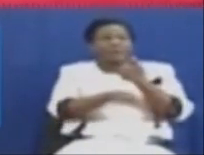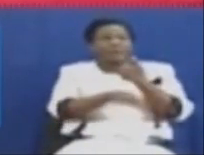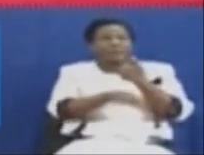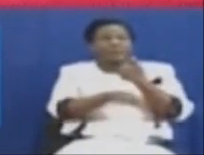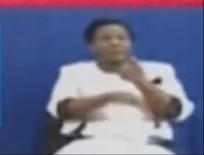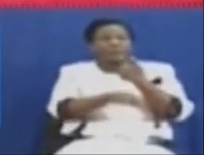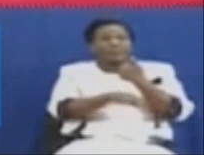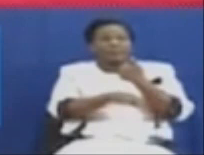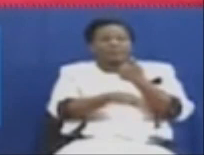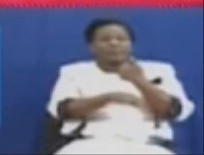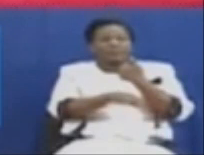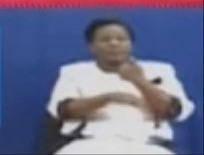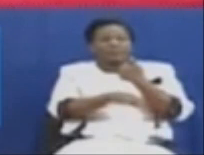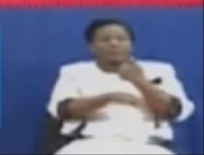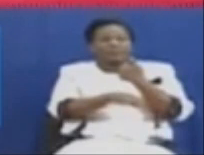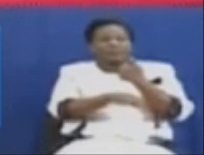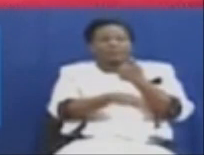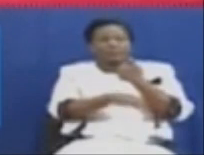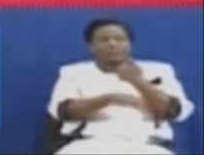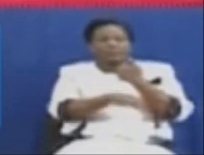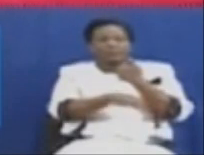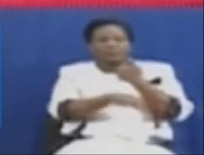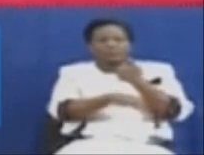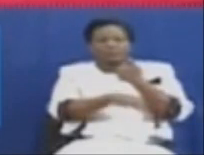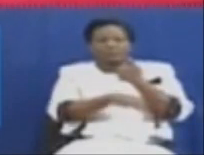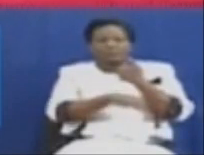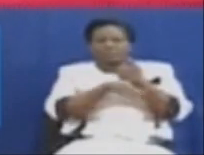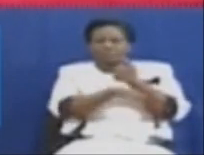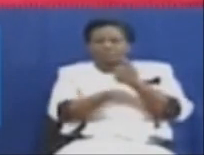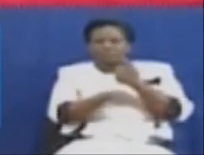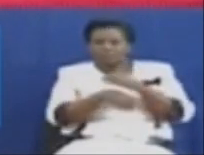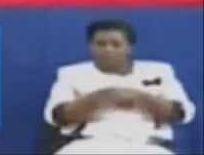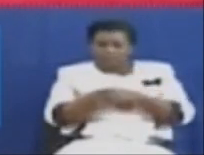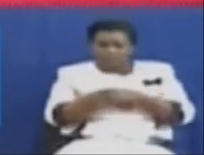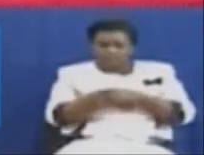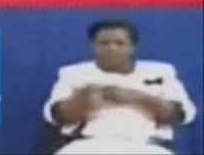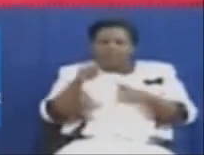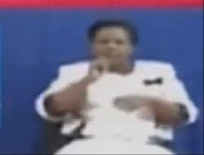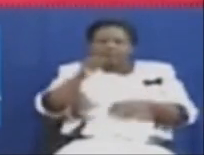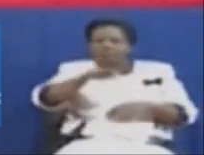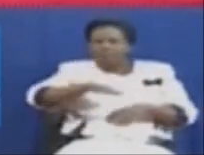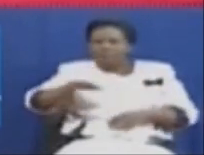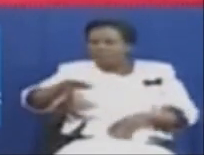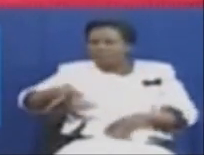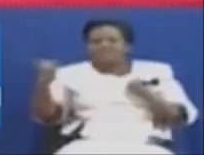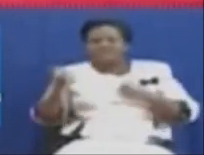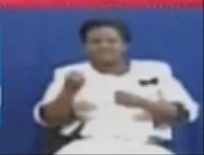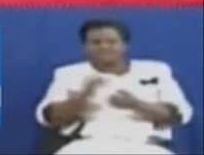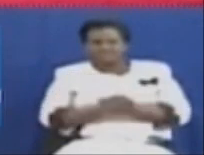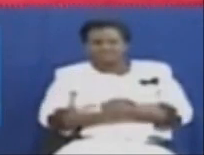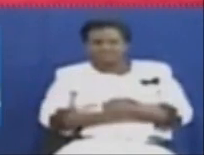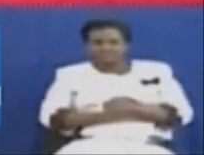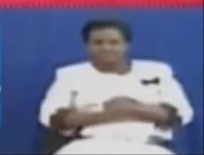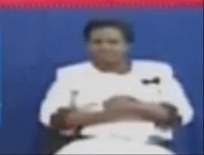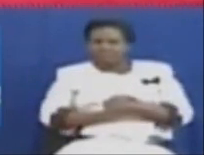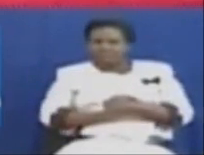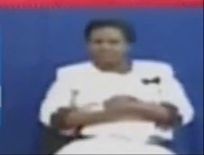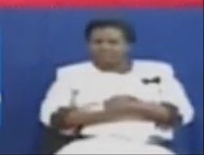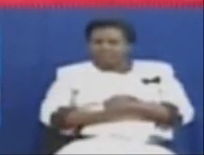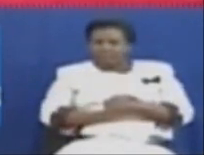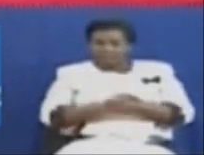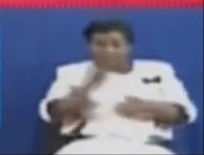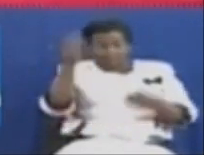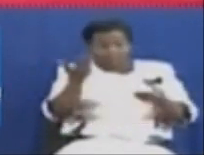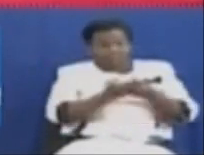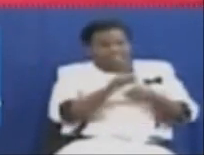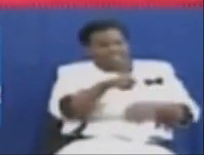kopa katika benki za kibiashara. Lakini serikali iliagiza Tanzania Agricultural Development Bank kuingia makubaliano na